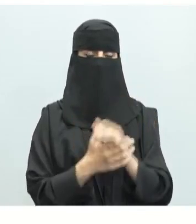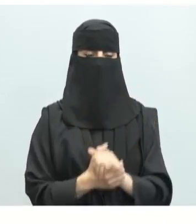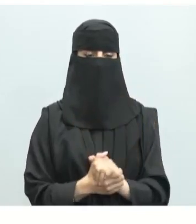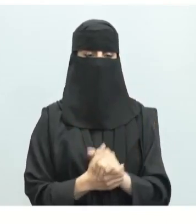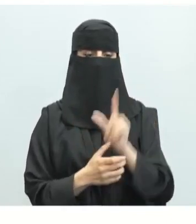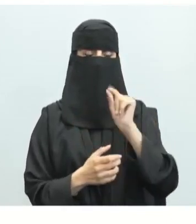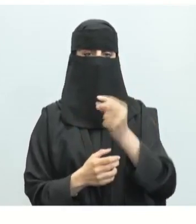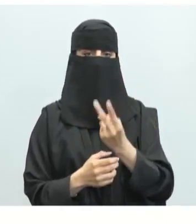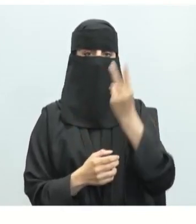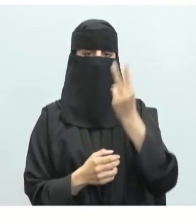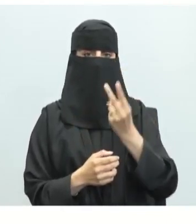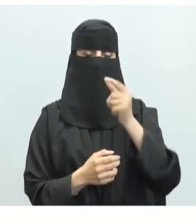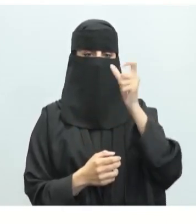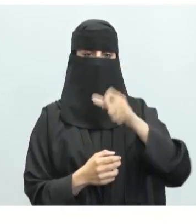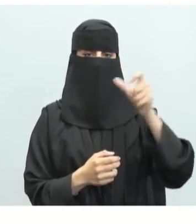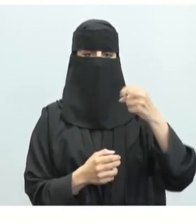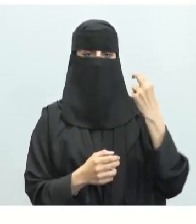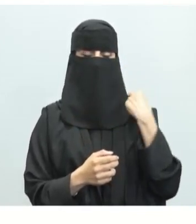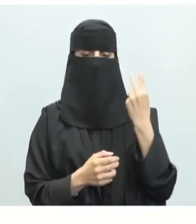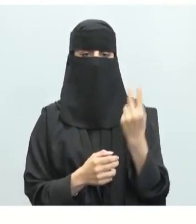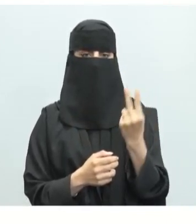أحسنتم. فنقول إلا جنديين.